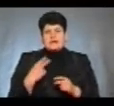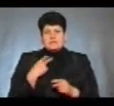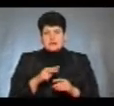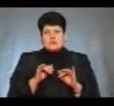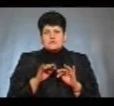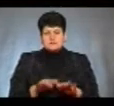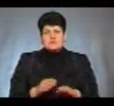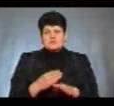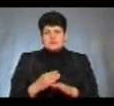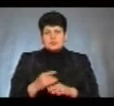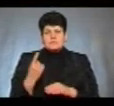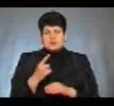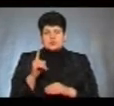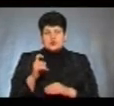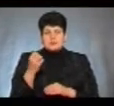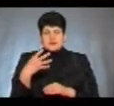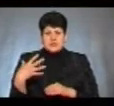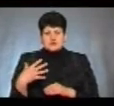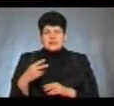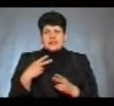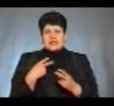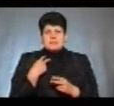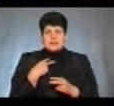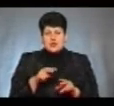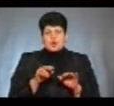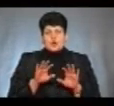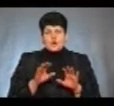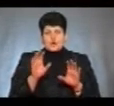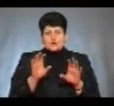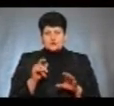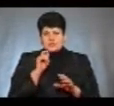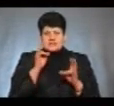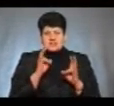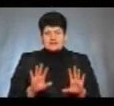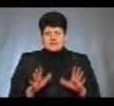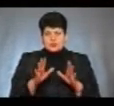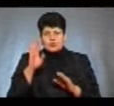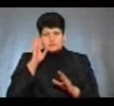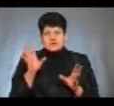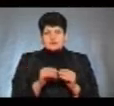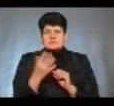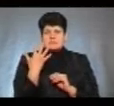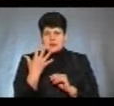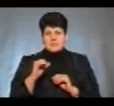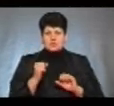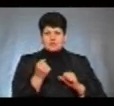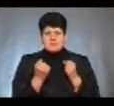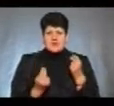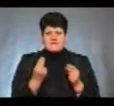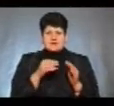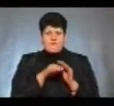статті 115 Кримінального кодексу України «Нещасний випадок». За його словами, хлопчик разом з 5 товаришами грав у хованки.